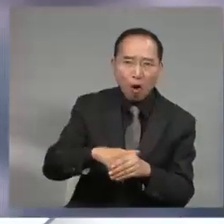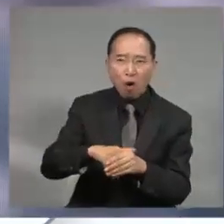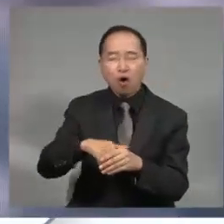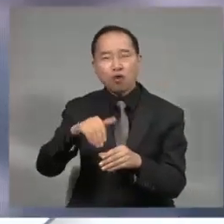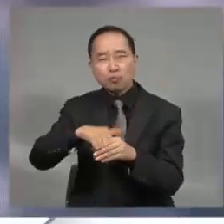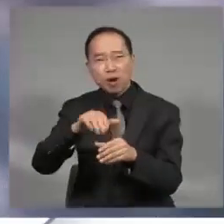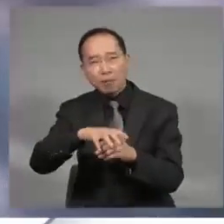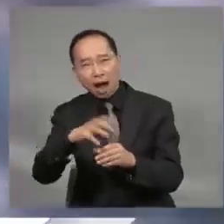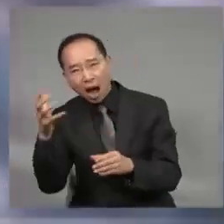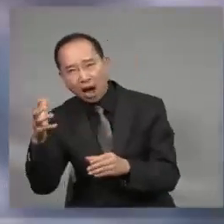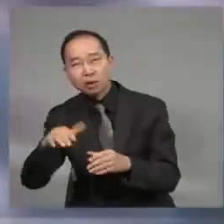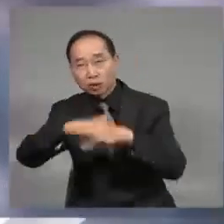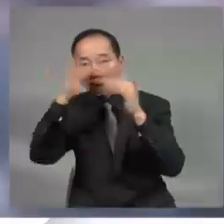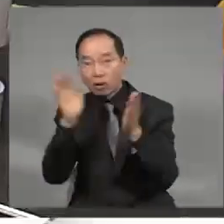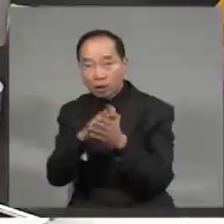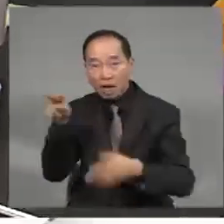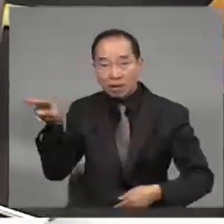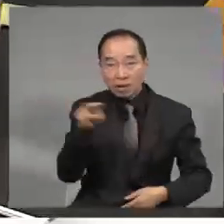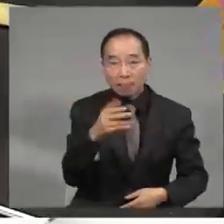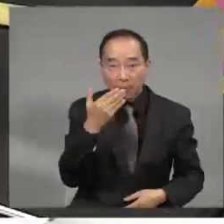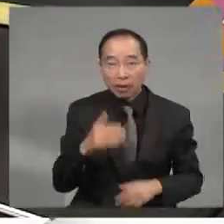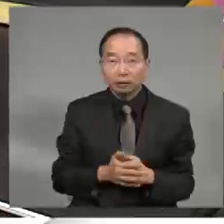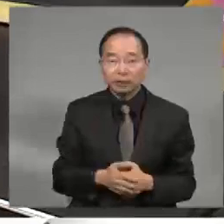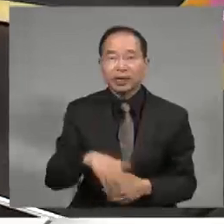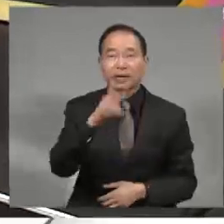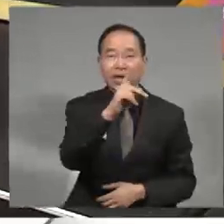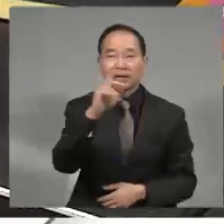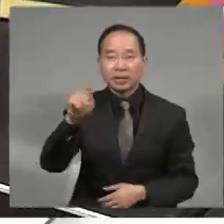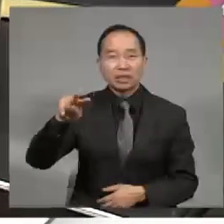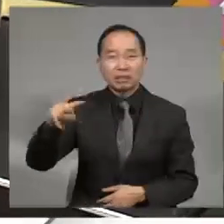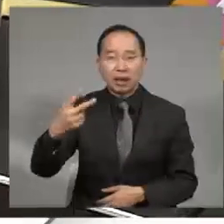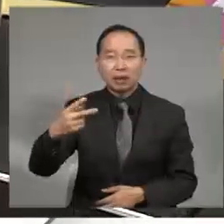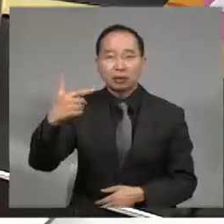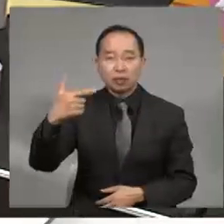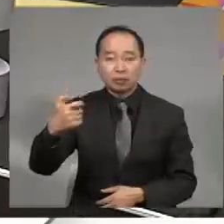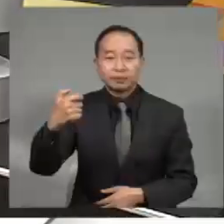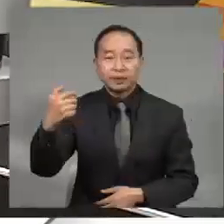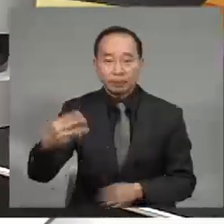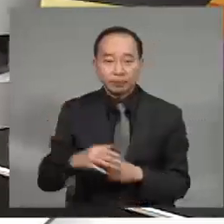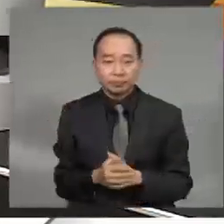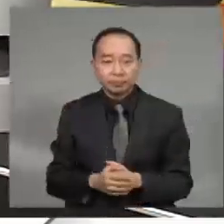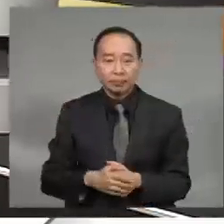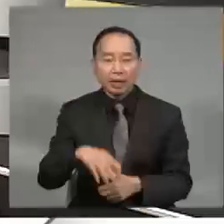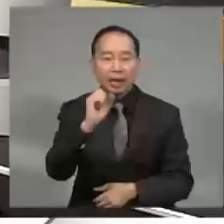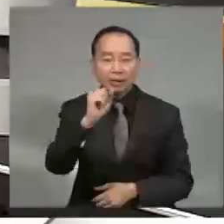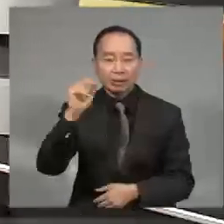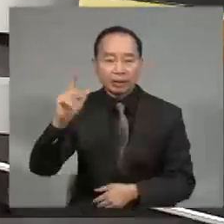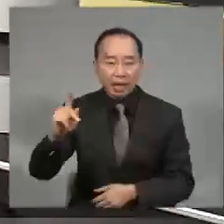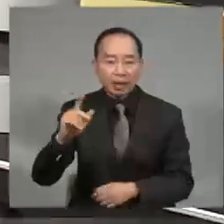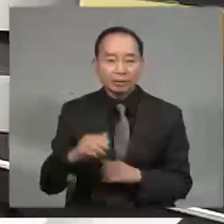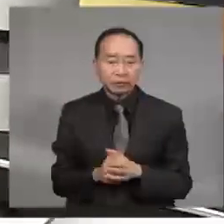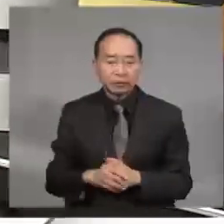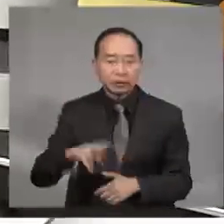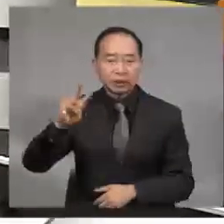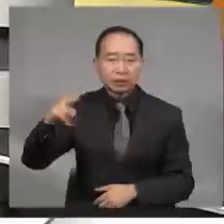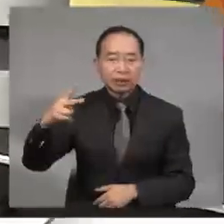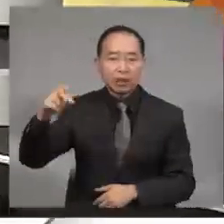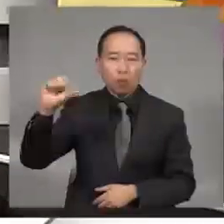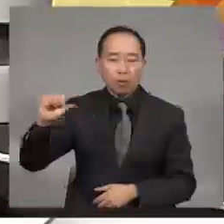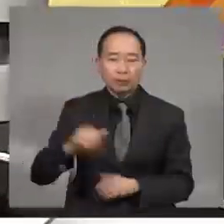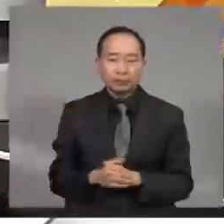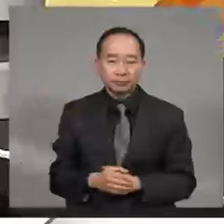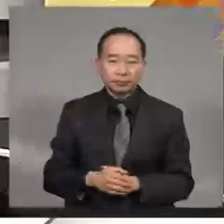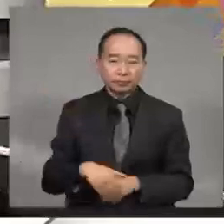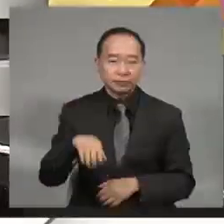수 있는데요. KT 올레TV는 273번, 유플러스TV는 256번, SKBTV 케이블은 205번,